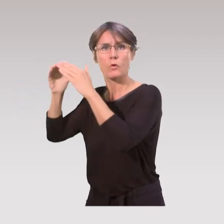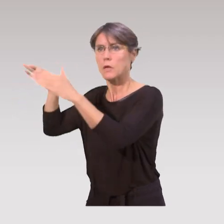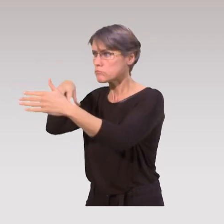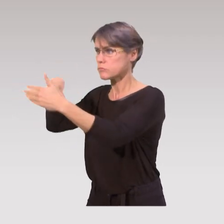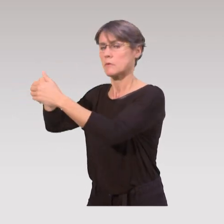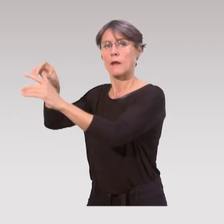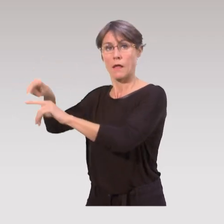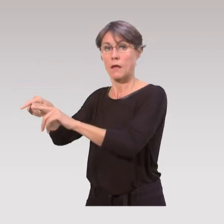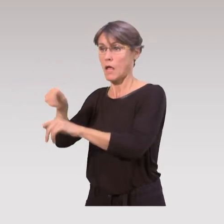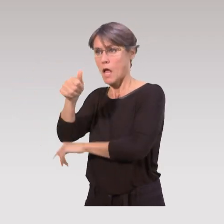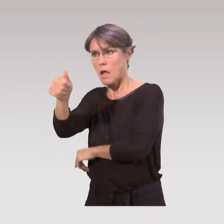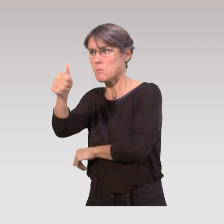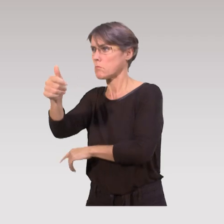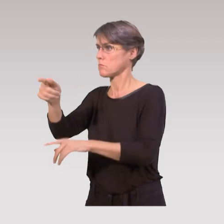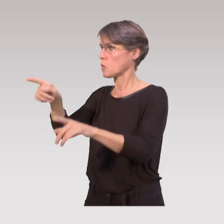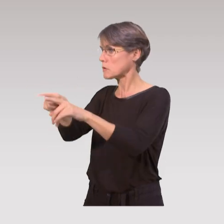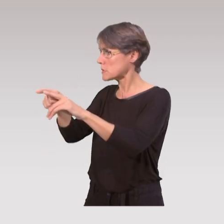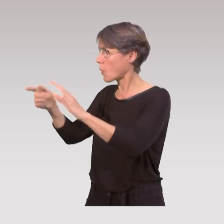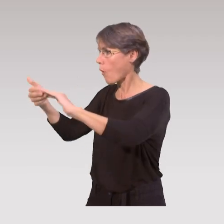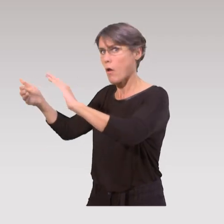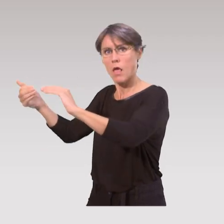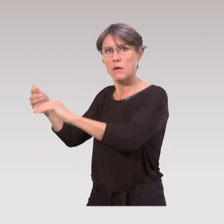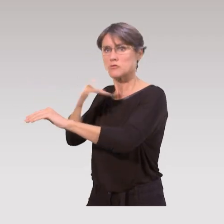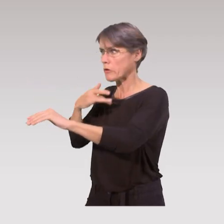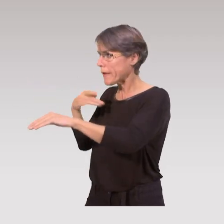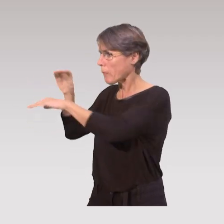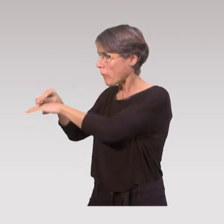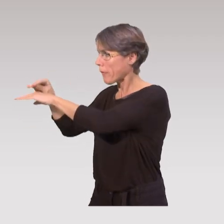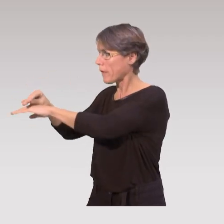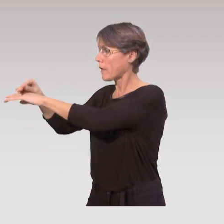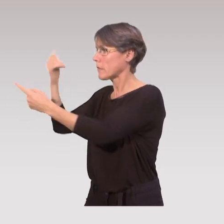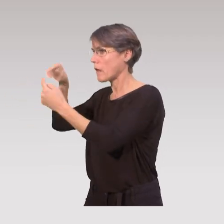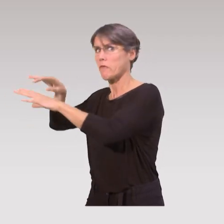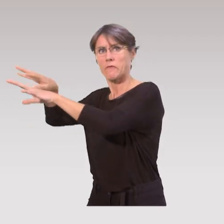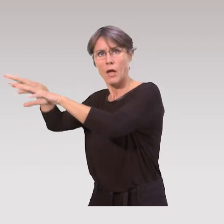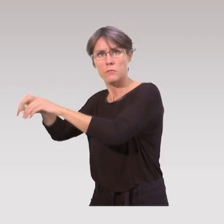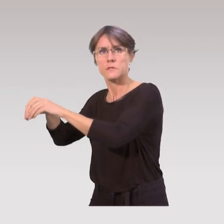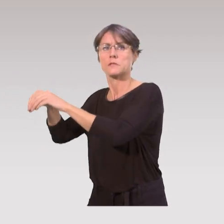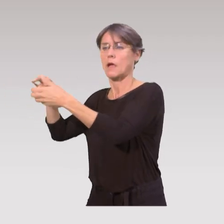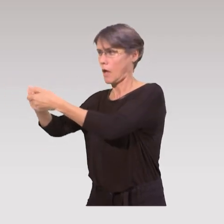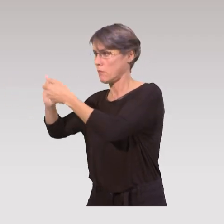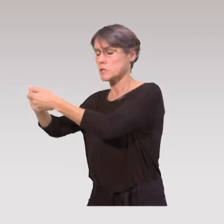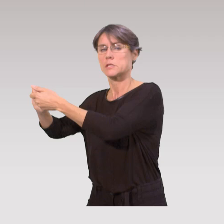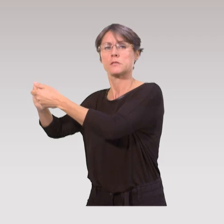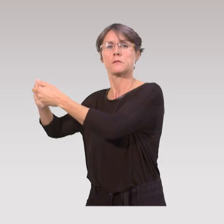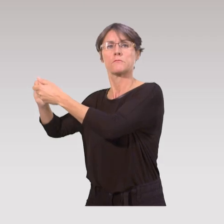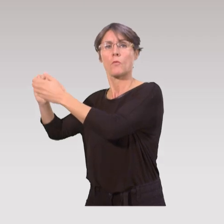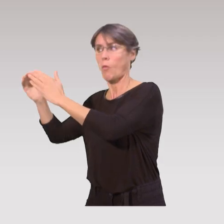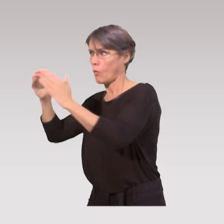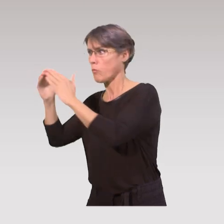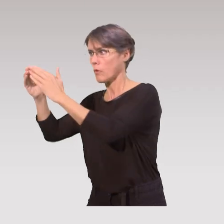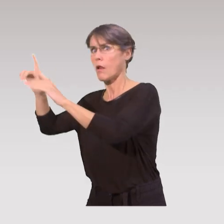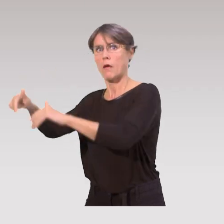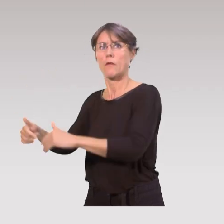sa communauté, fait même de la promotion de la santé auprès de sa famille, ses amis,